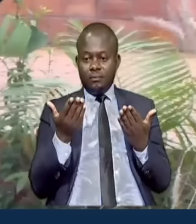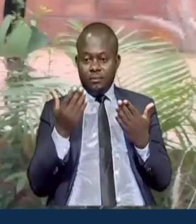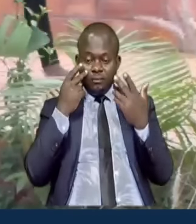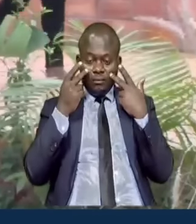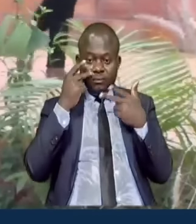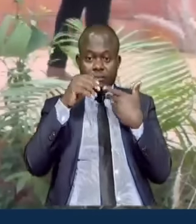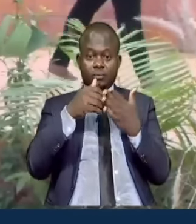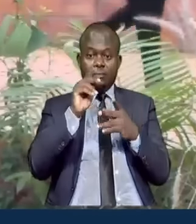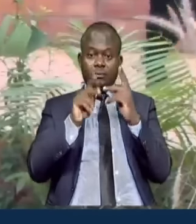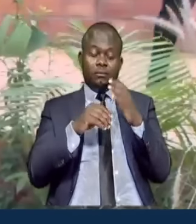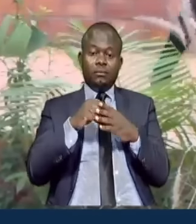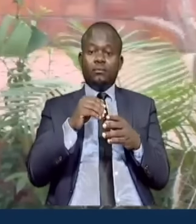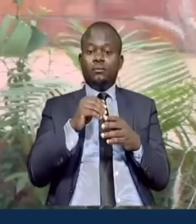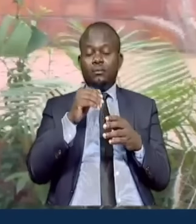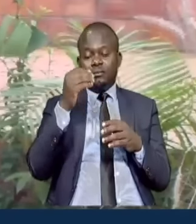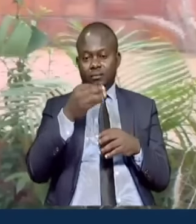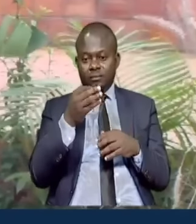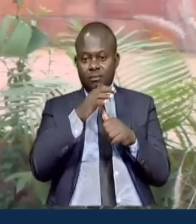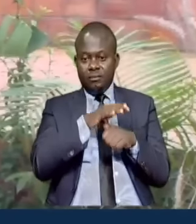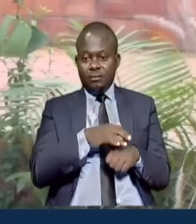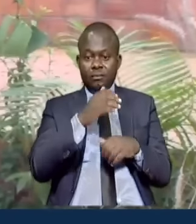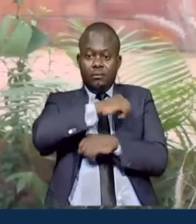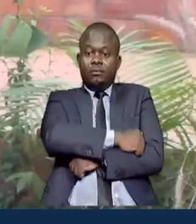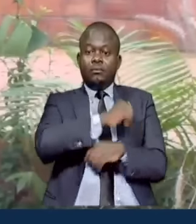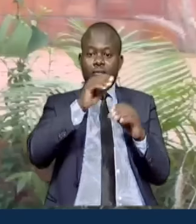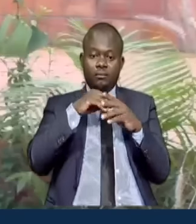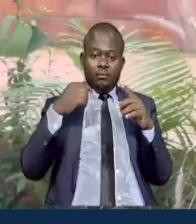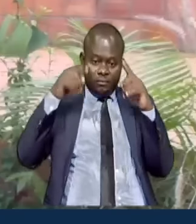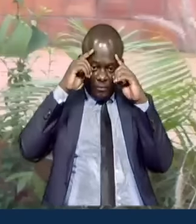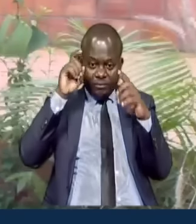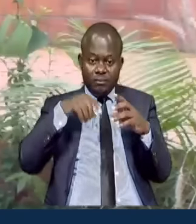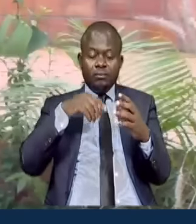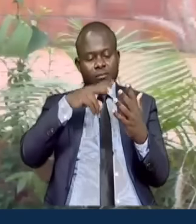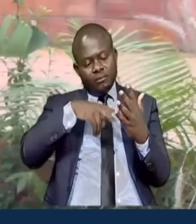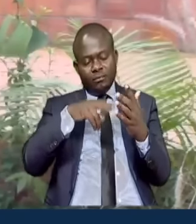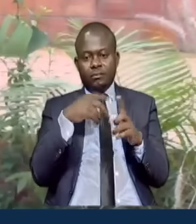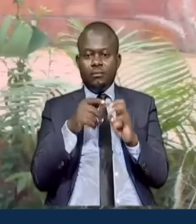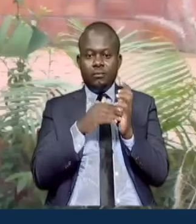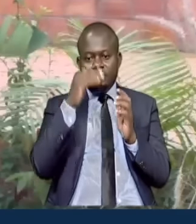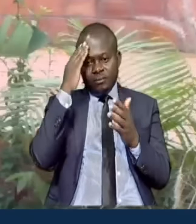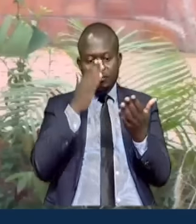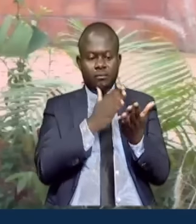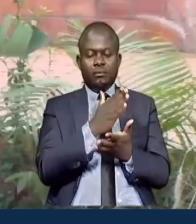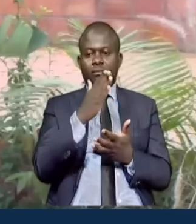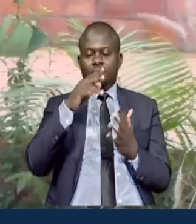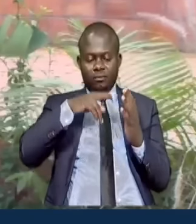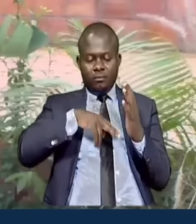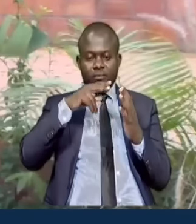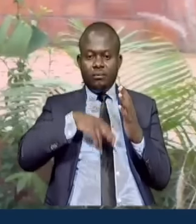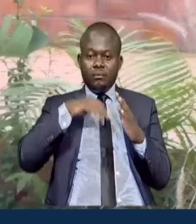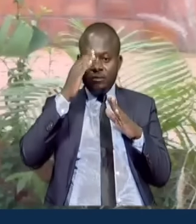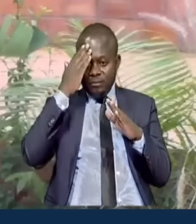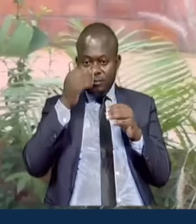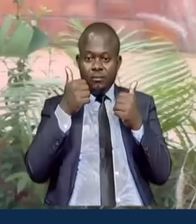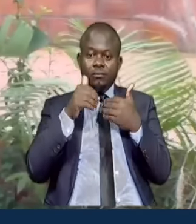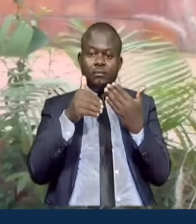abantu bashaka gupfubya Jenoside. Iyo uri umunyeshuri muri kaminuza ugomba gusoma ukamenya ukuri, ugasoma ugashishenguza neza